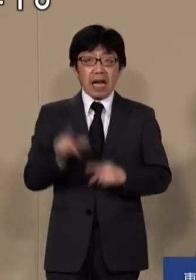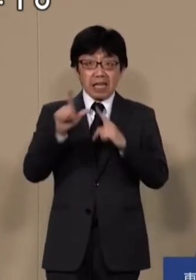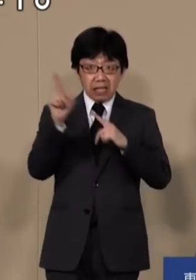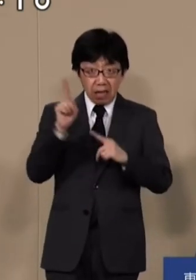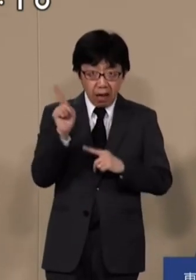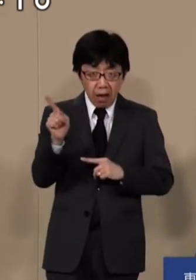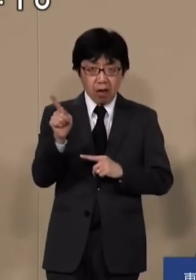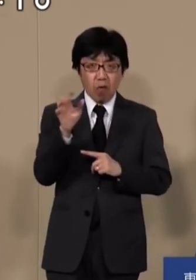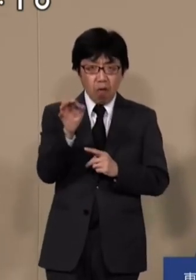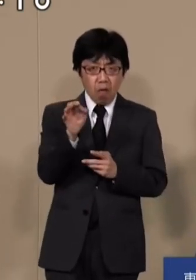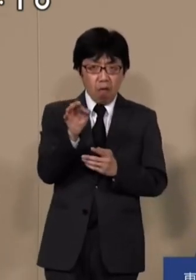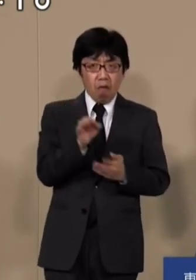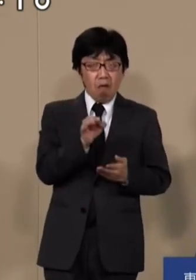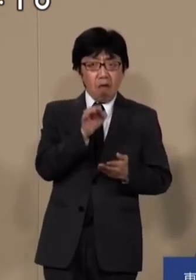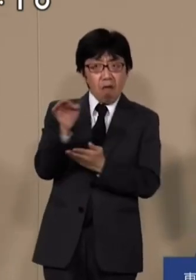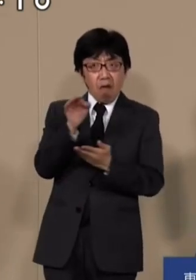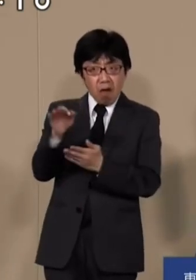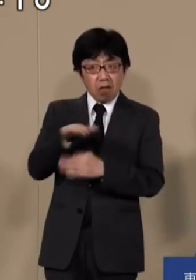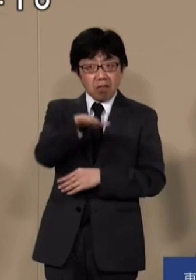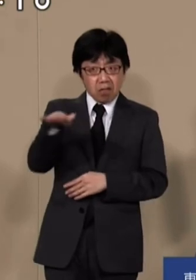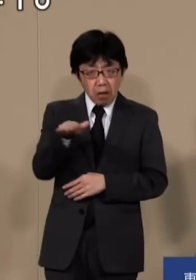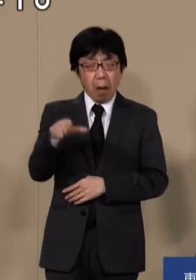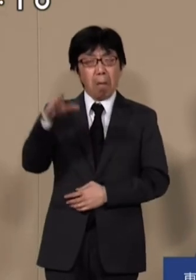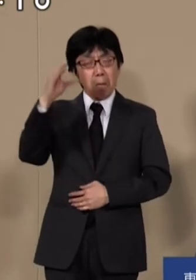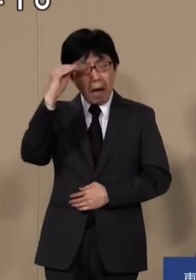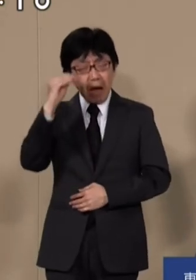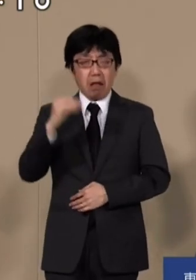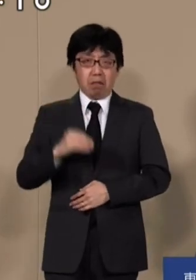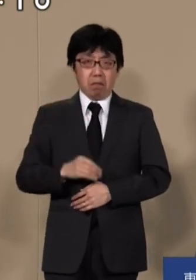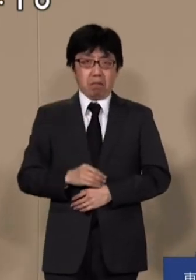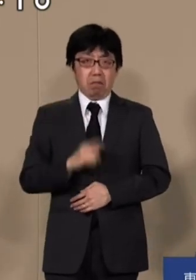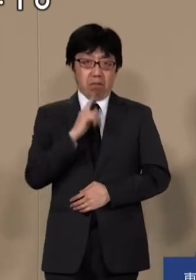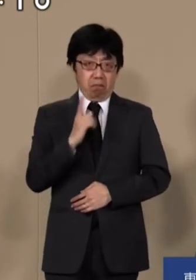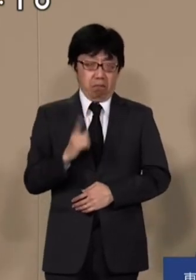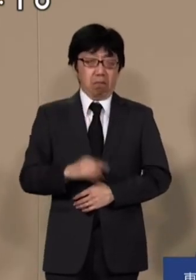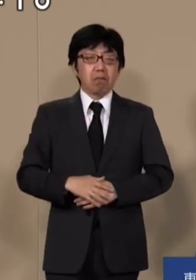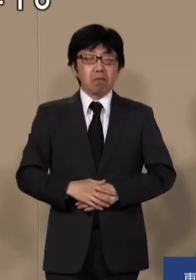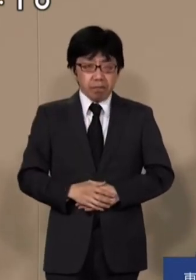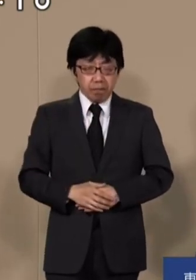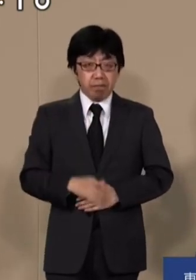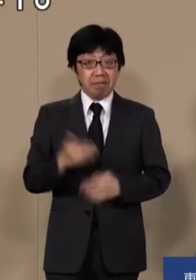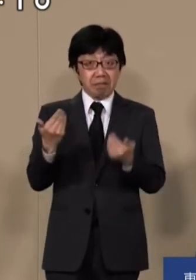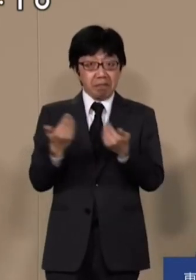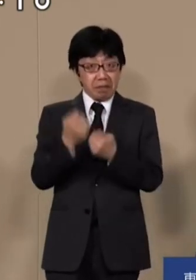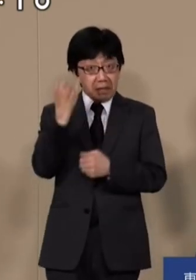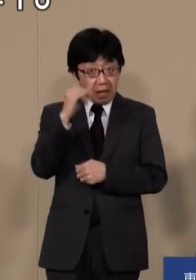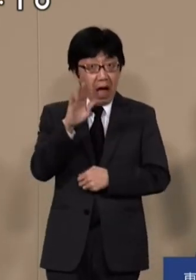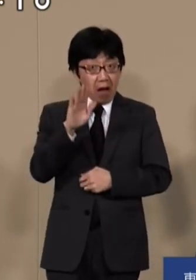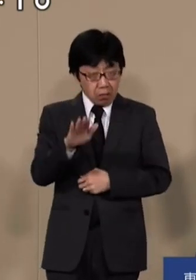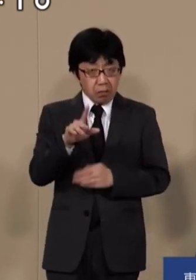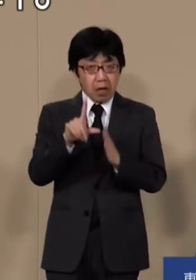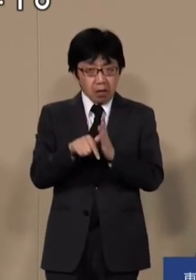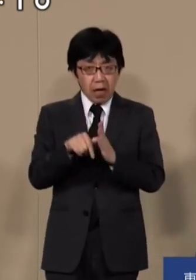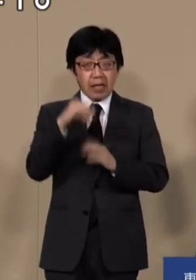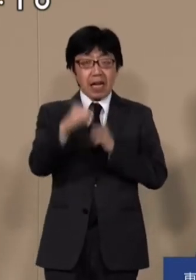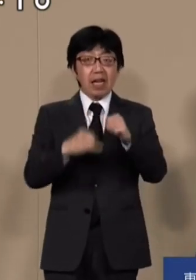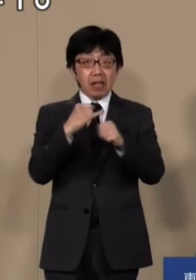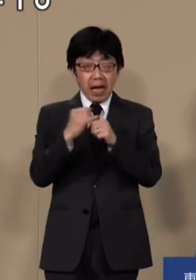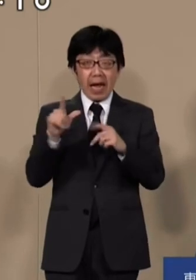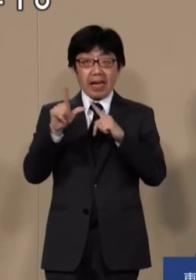NHKに受信料を支払う人はバカであると異論がある方はインターネットで